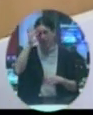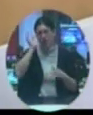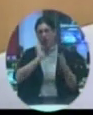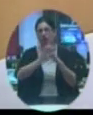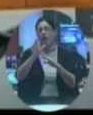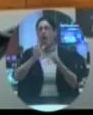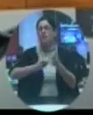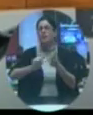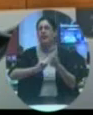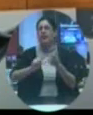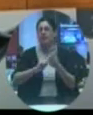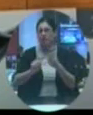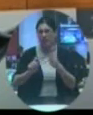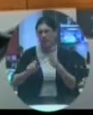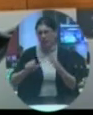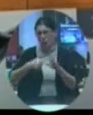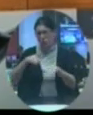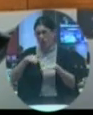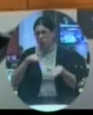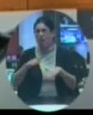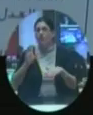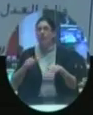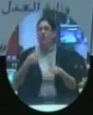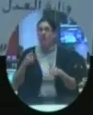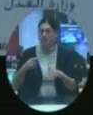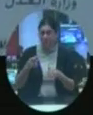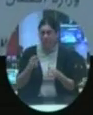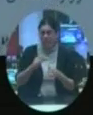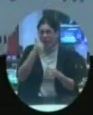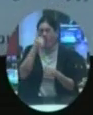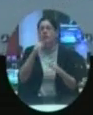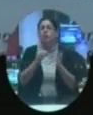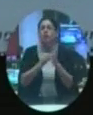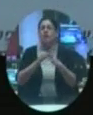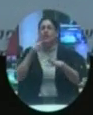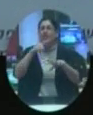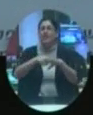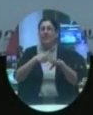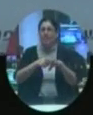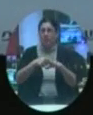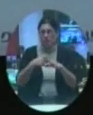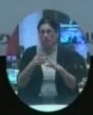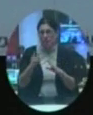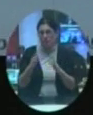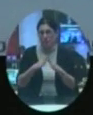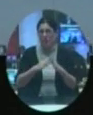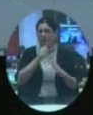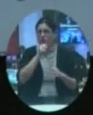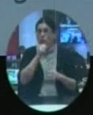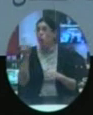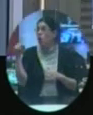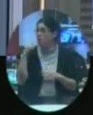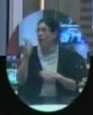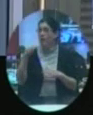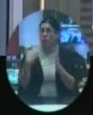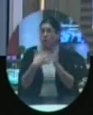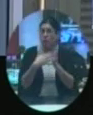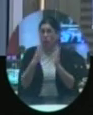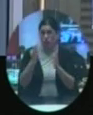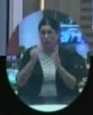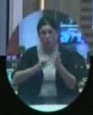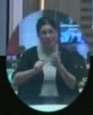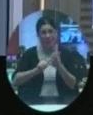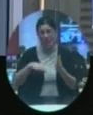עם התוכנית להתערבות בנעשה בבתי האבות בארץ. ליצמן מודה היום מעל בימת הכנסת כי על אף הביקורות של משרד הבריאות לא היה